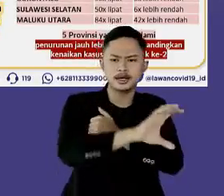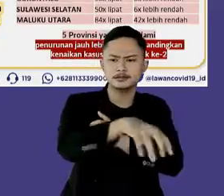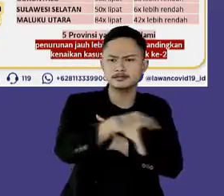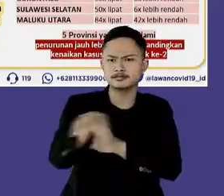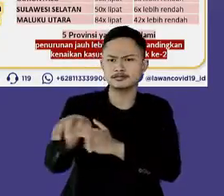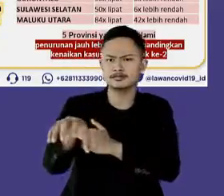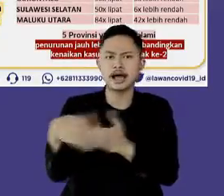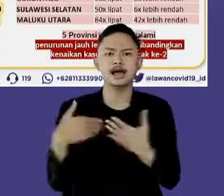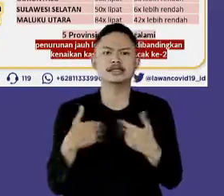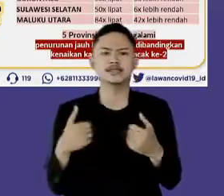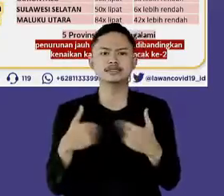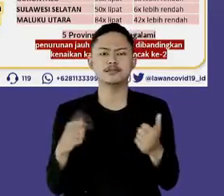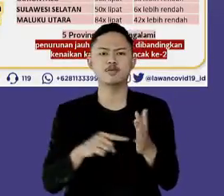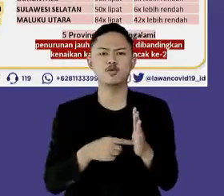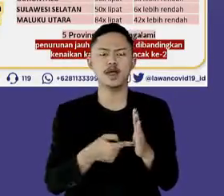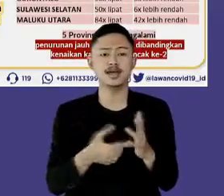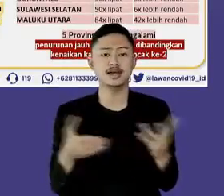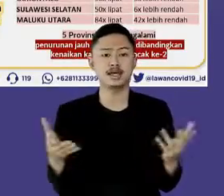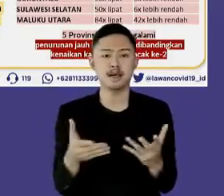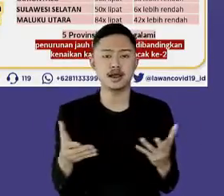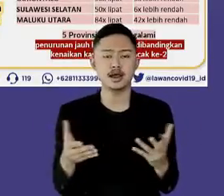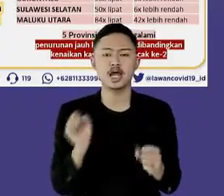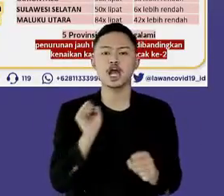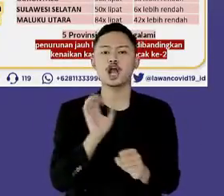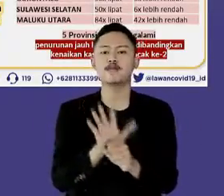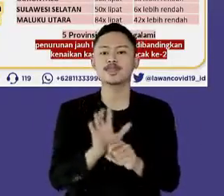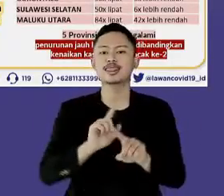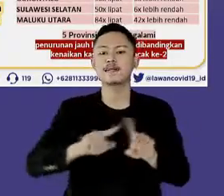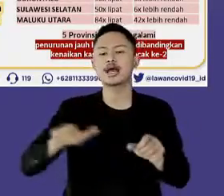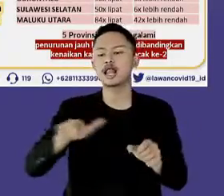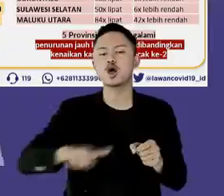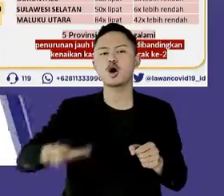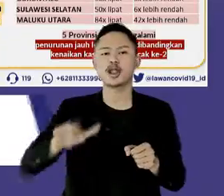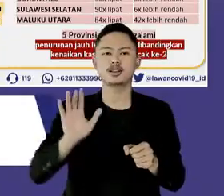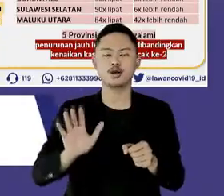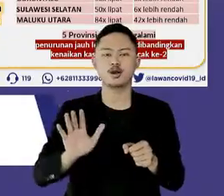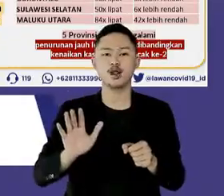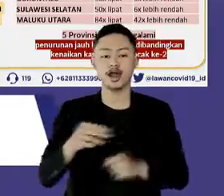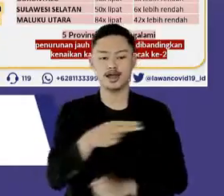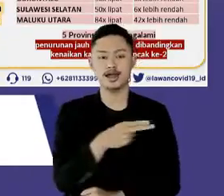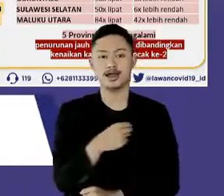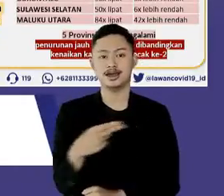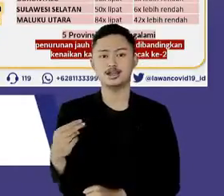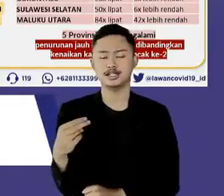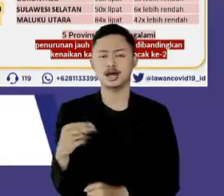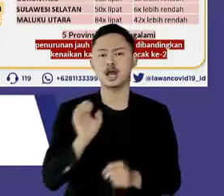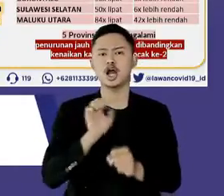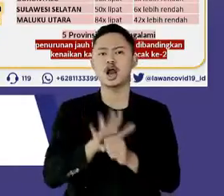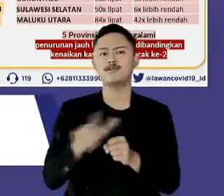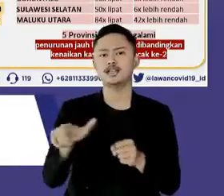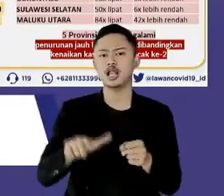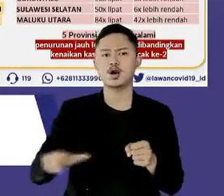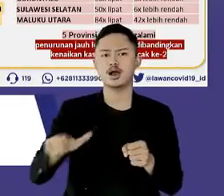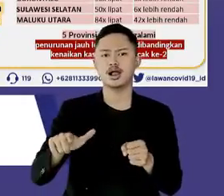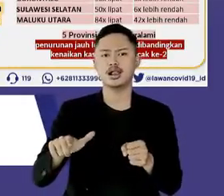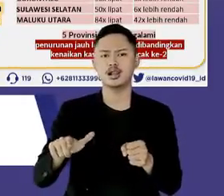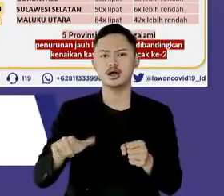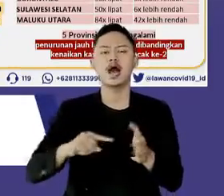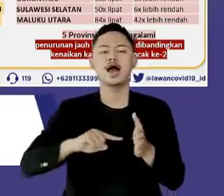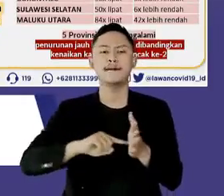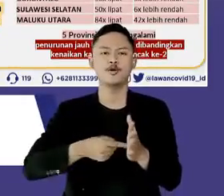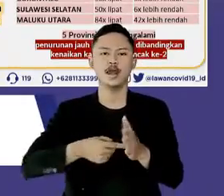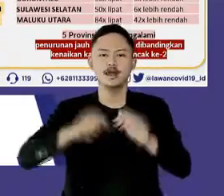mempersiapkan diri menuju endemik of 19 di Indonesia sendiri endemik ov9 belas sudah mulai